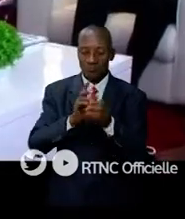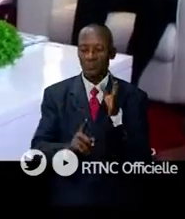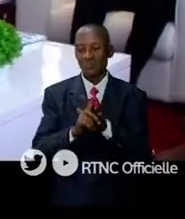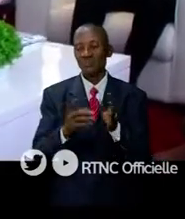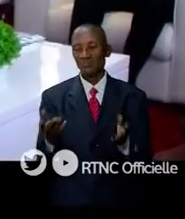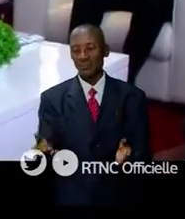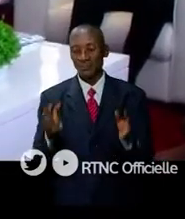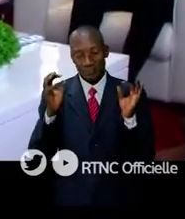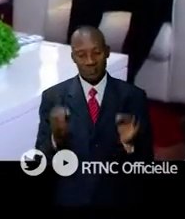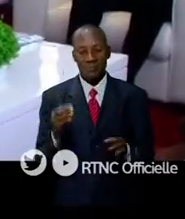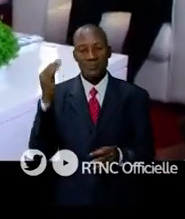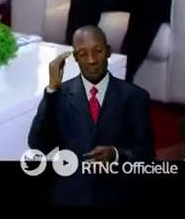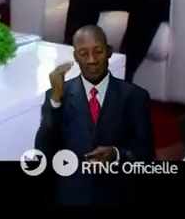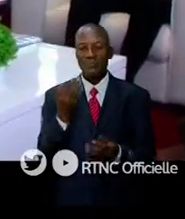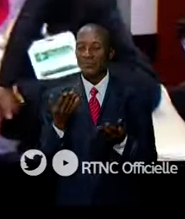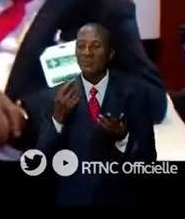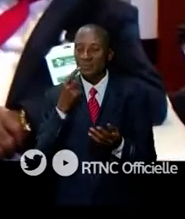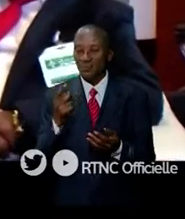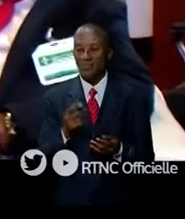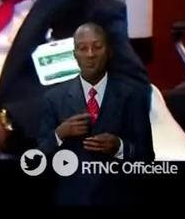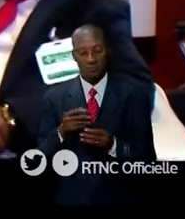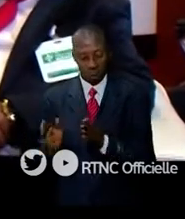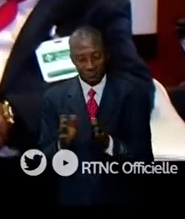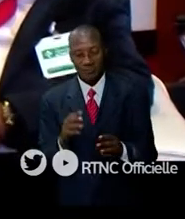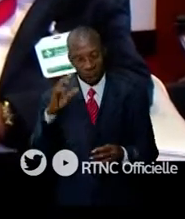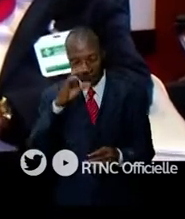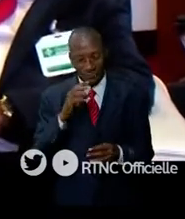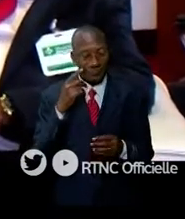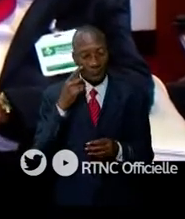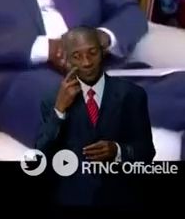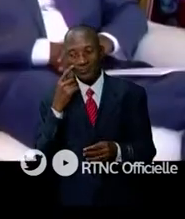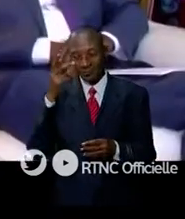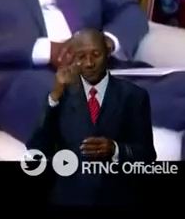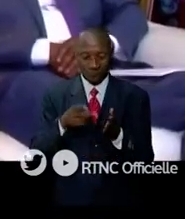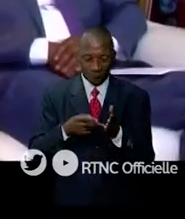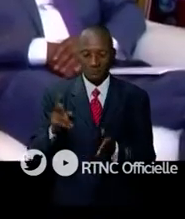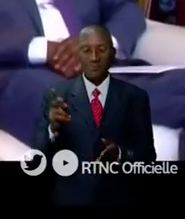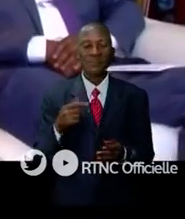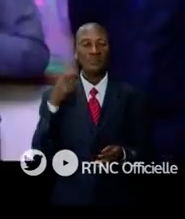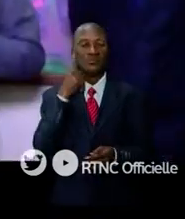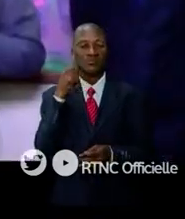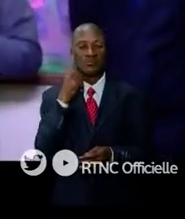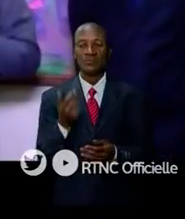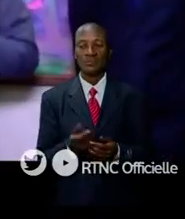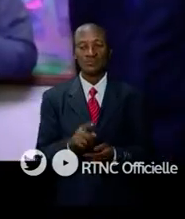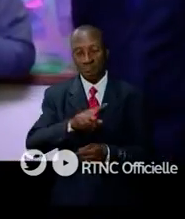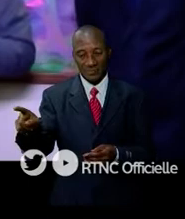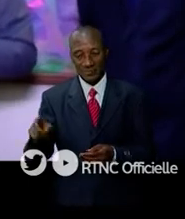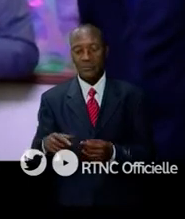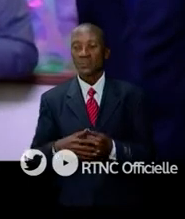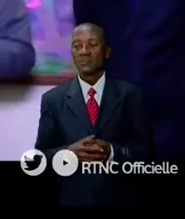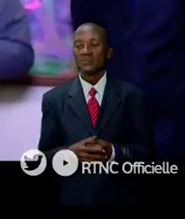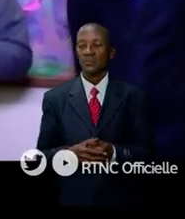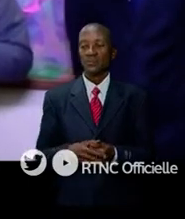à disponibiliser les moyens pour la presse. Les CESAC en première ligne. Nous allons travailler avec le directeur